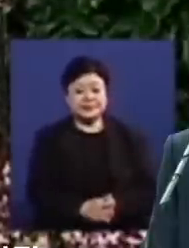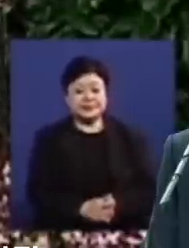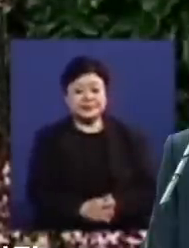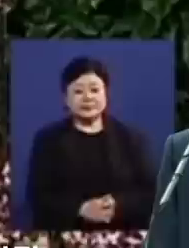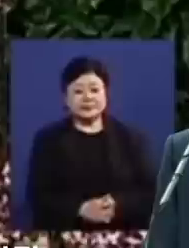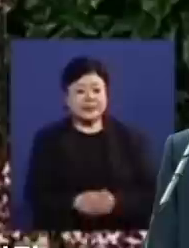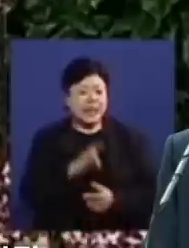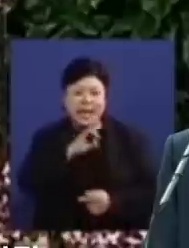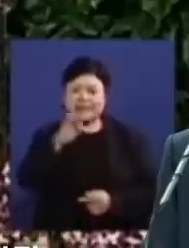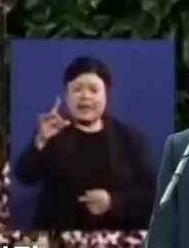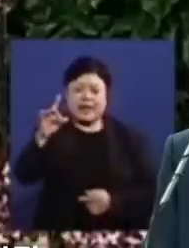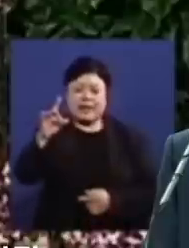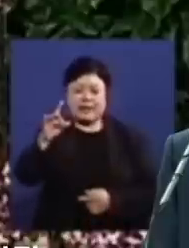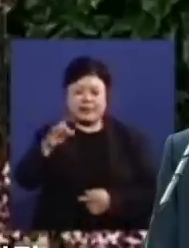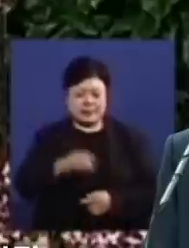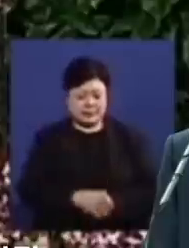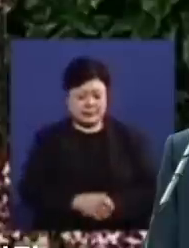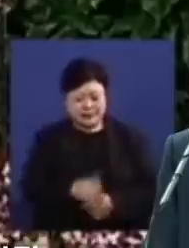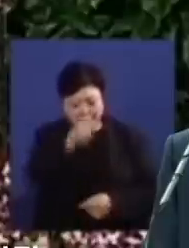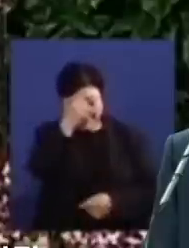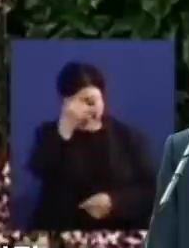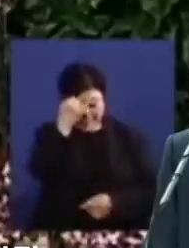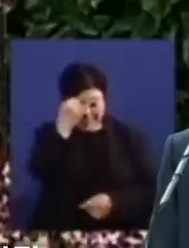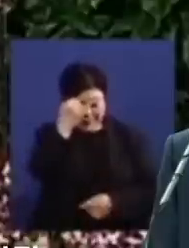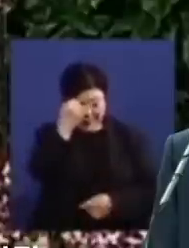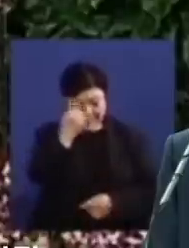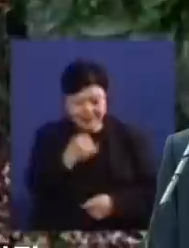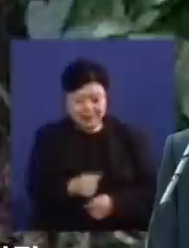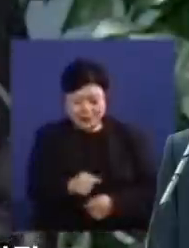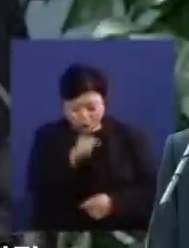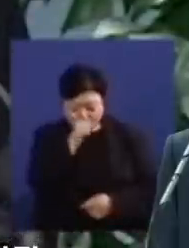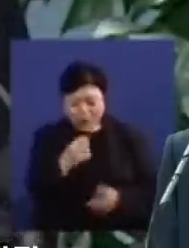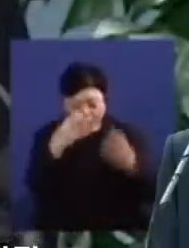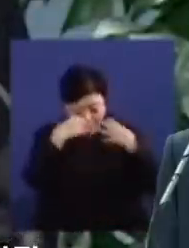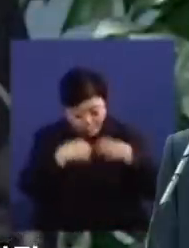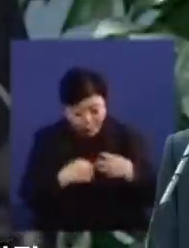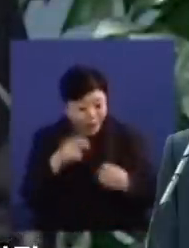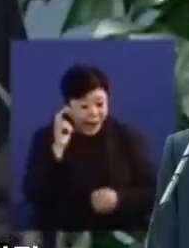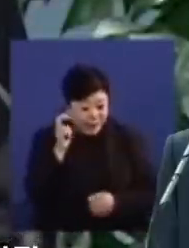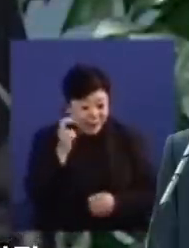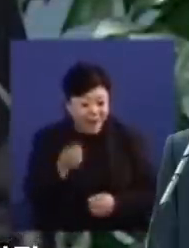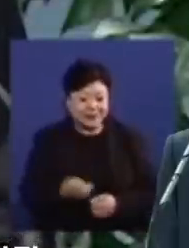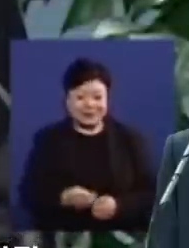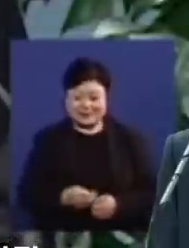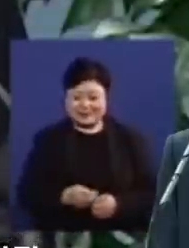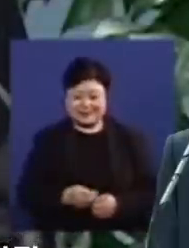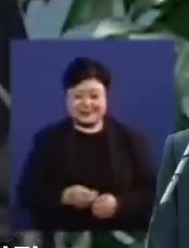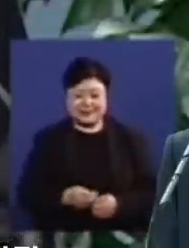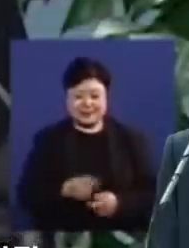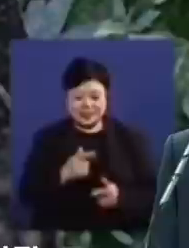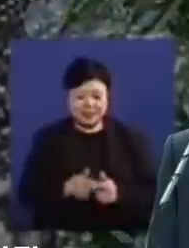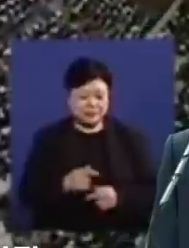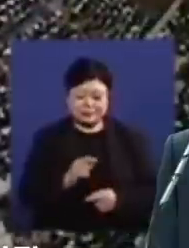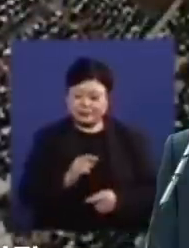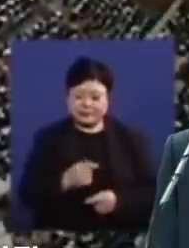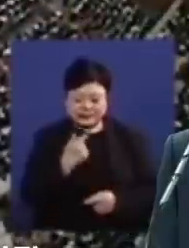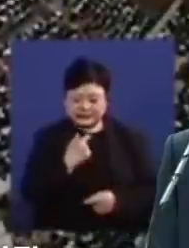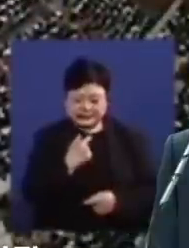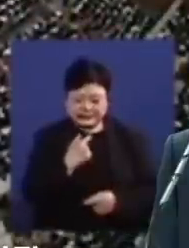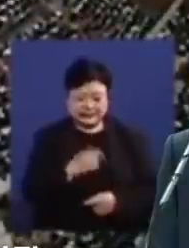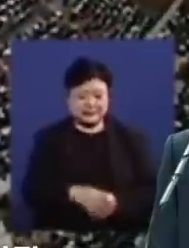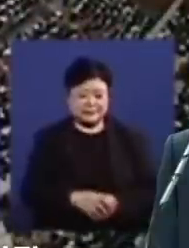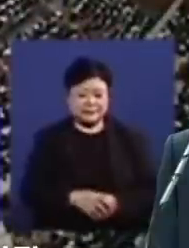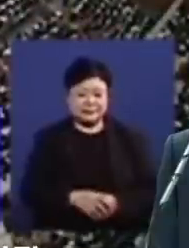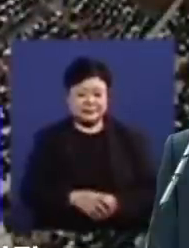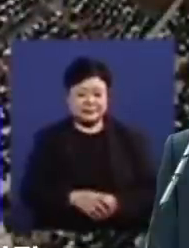단호하게 거부했습니다. 아담과 하와 같으면 얼씨구나 따라서 했을 것인데 예수님은 거부했습니다. 시험하는 자가 예수께 나와